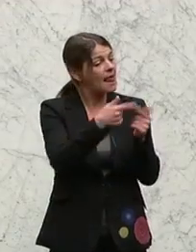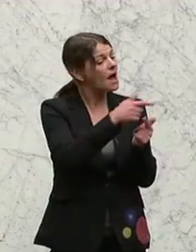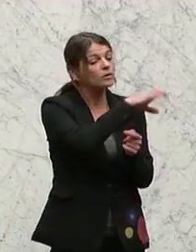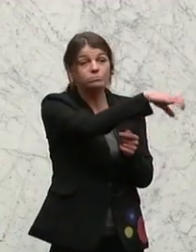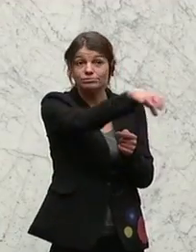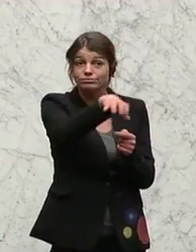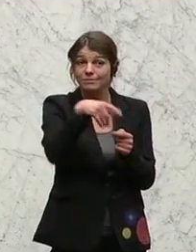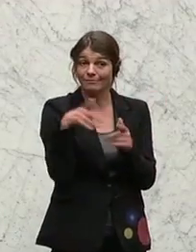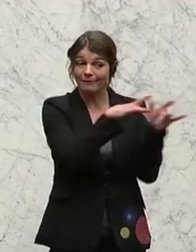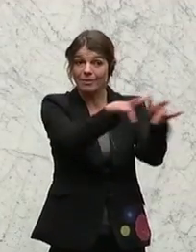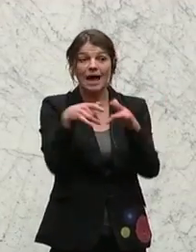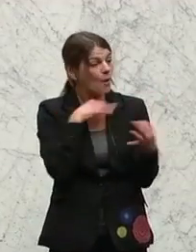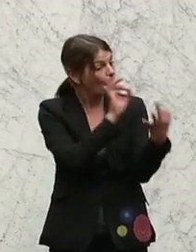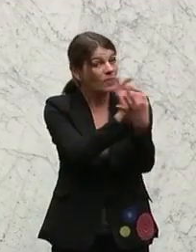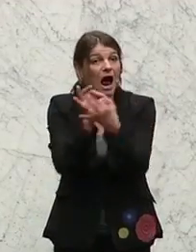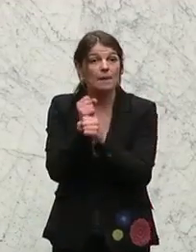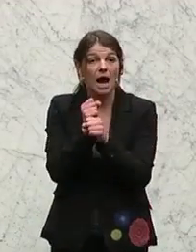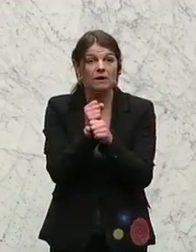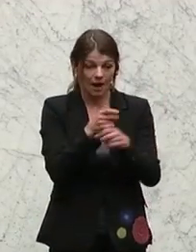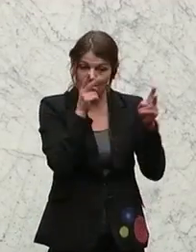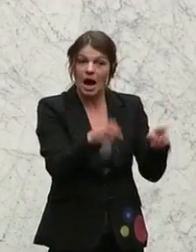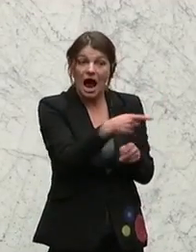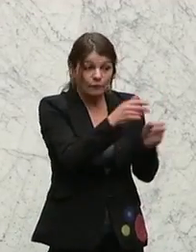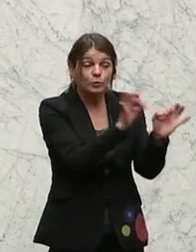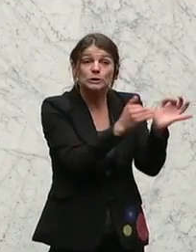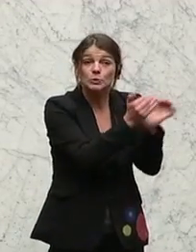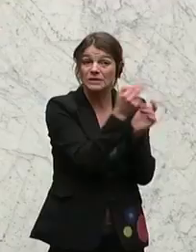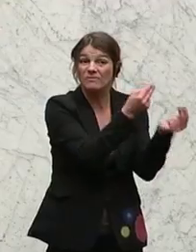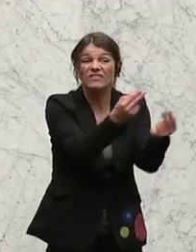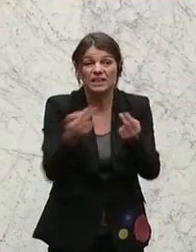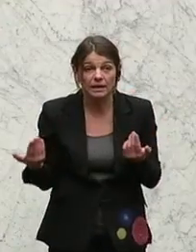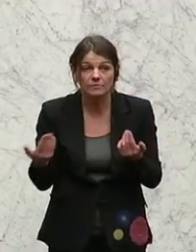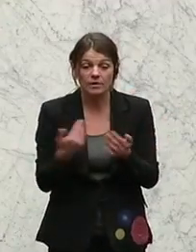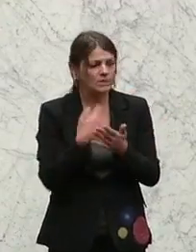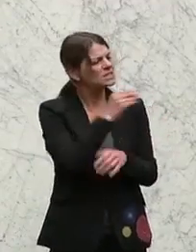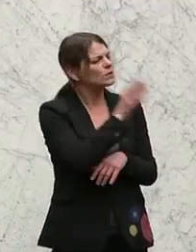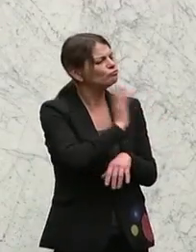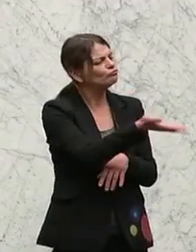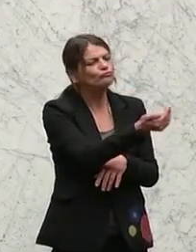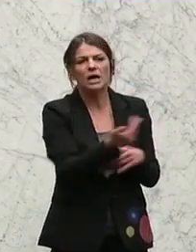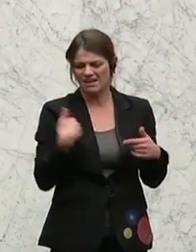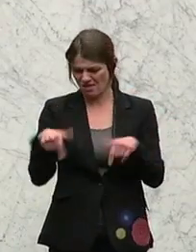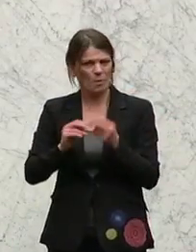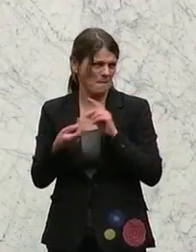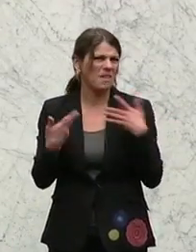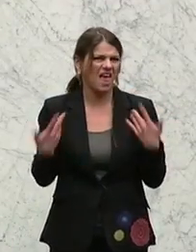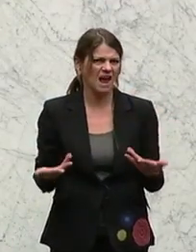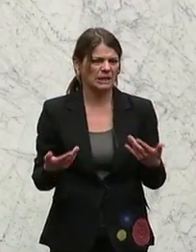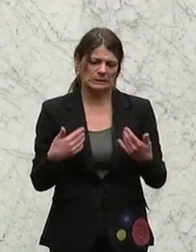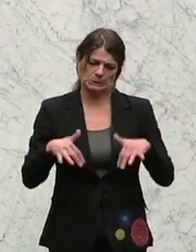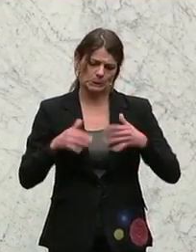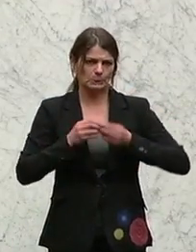in Kontakt zu treten, bei denen die Bank tatsächlich systemrelevant war, und zu sagen, Liebe Leute, da gibt es ein Problem, da gibt es eine